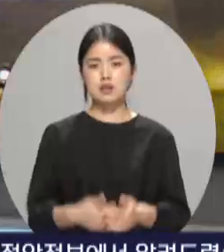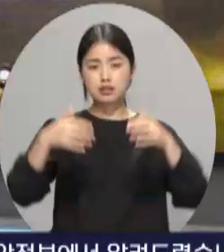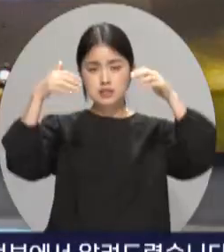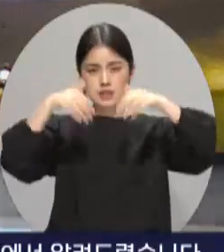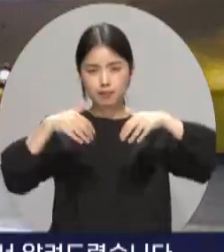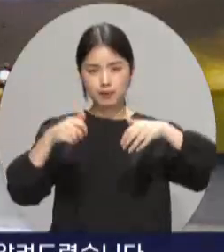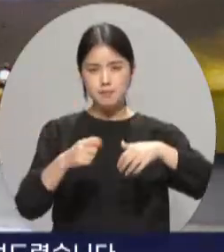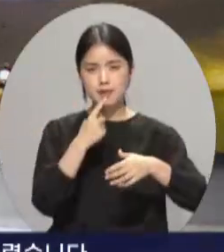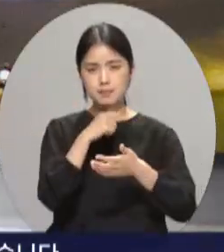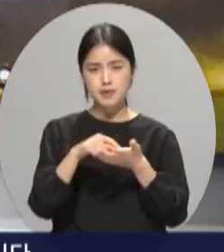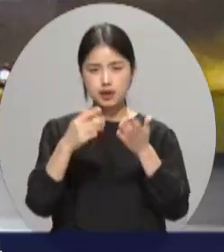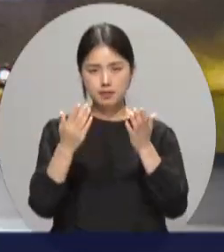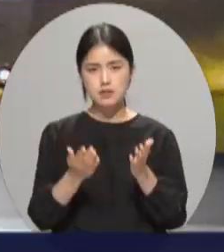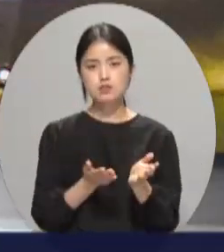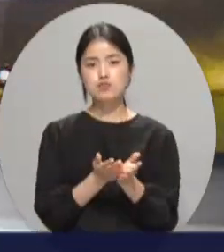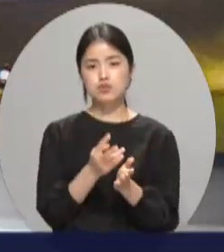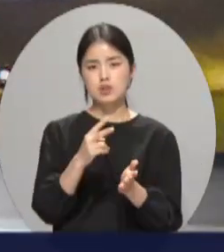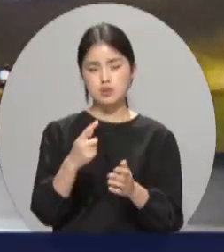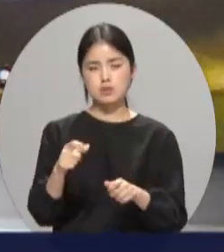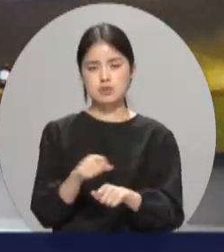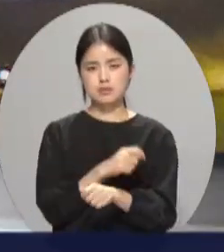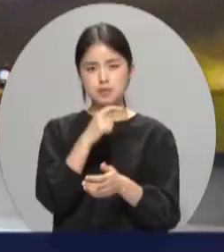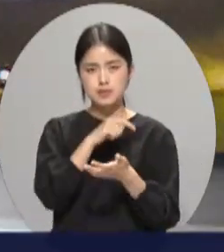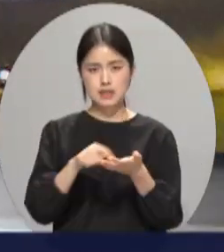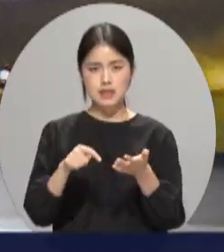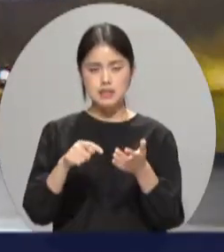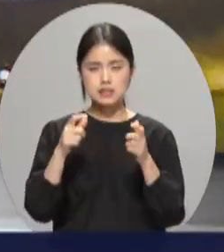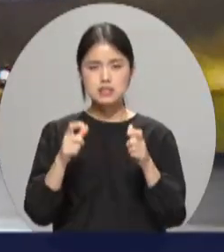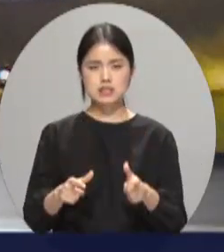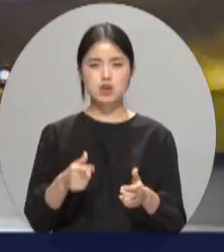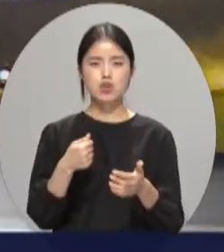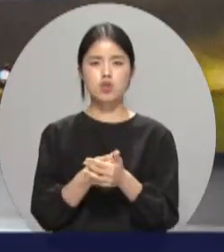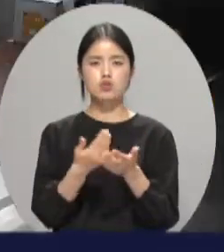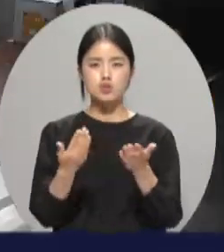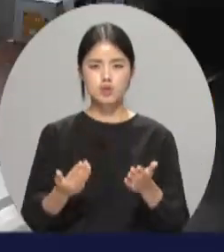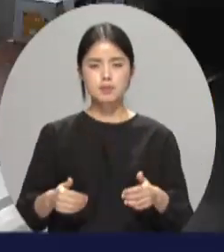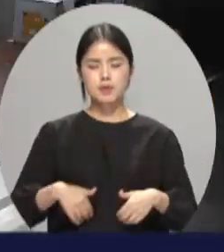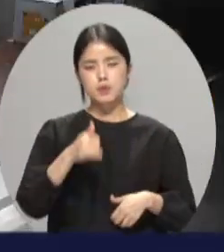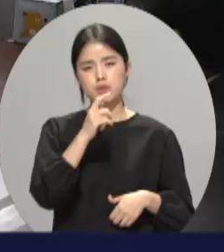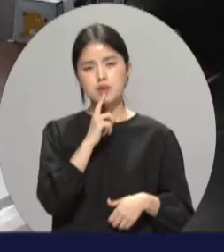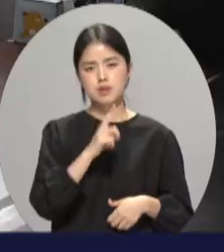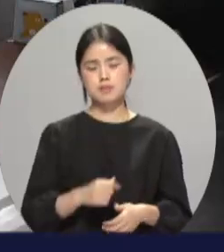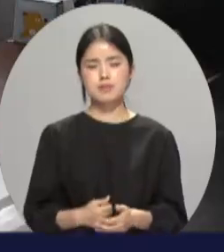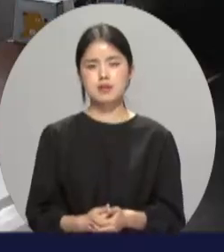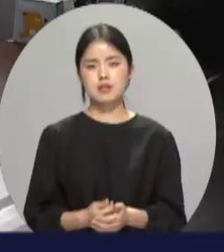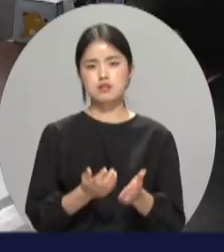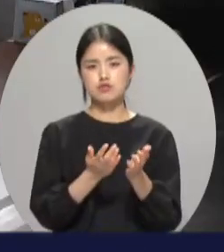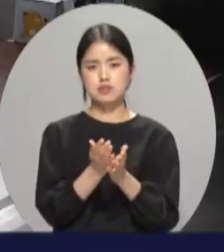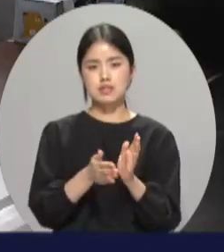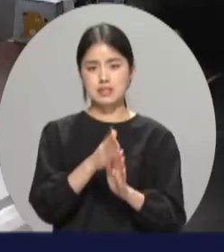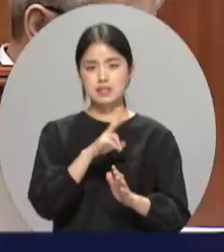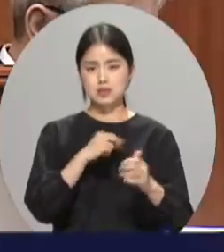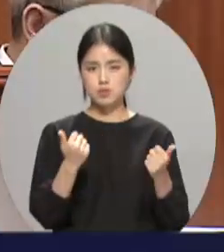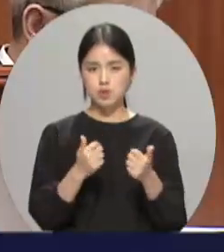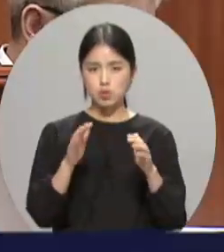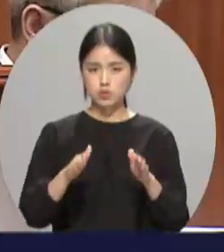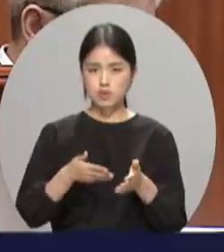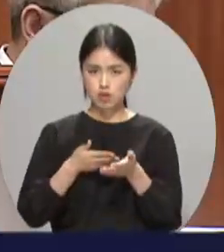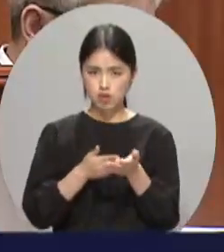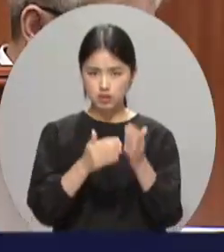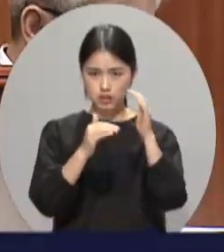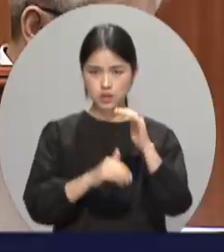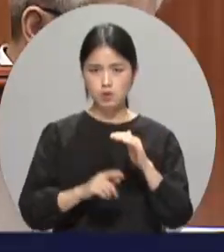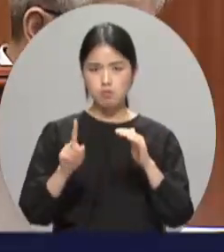장맛비로 수해를 입은 군산도 특별 재난지역으로 선포해야 한다는 목소리가 나왔습니다. 군산시 의회는 오늘 건의안을